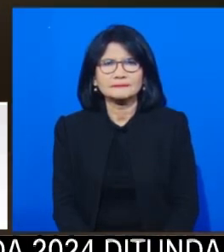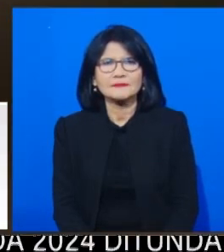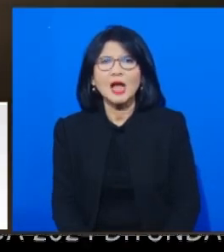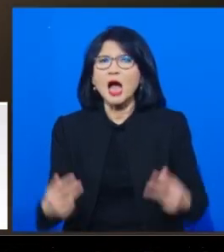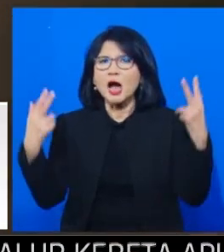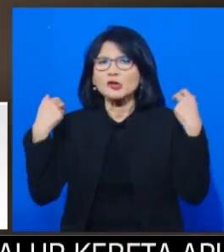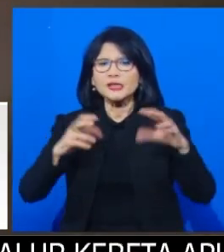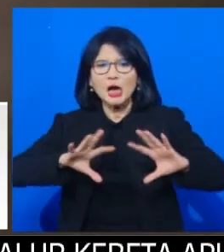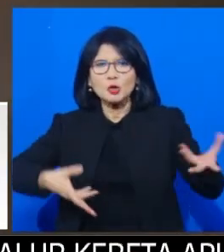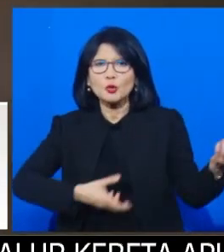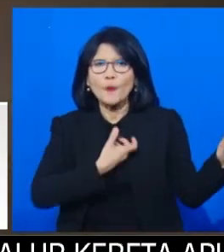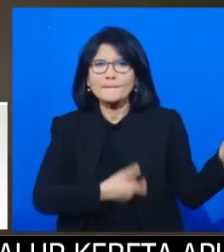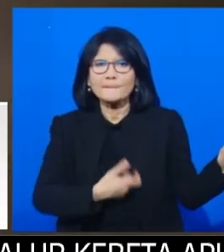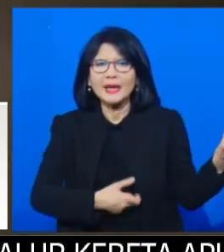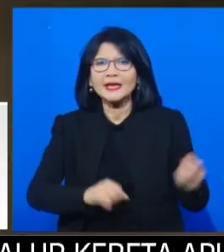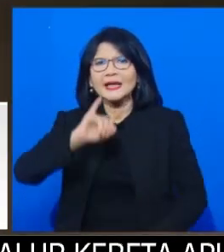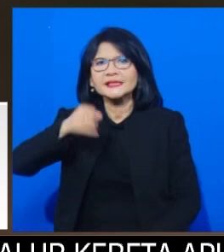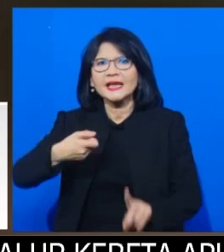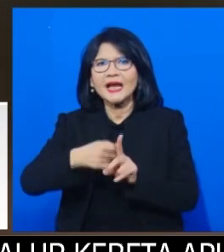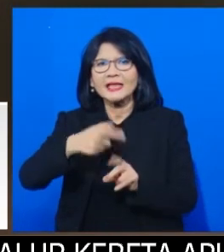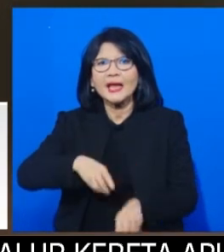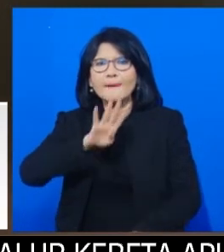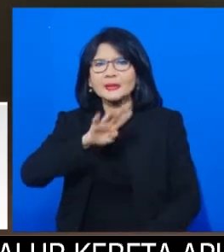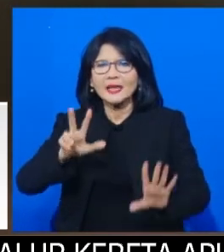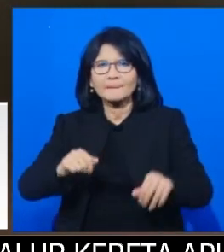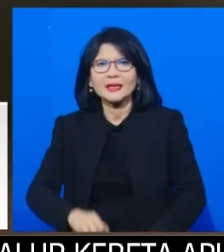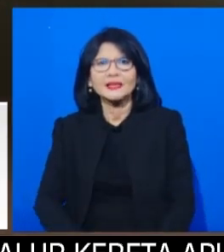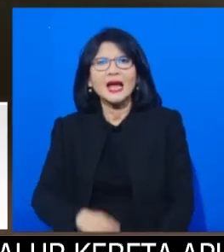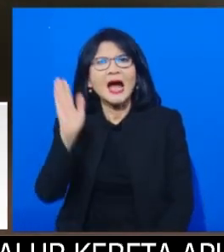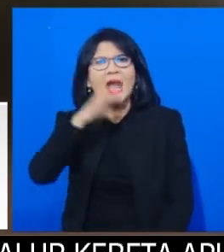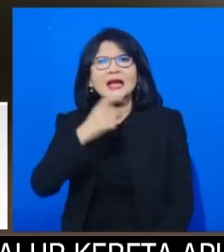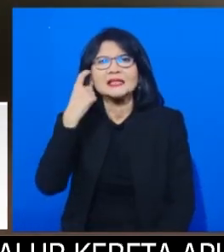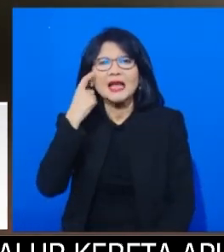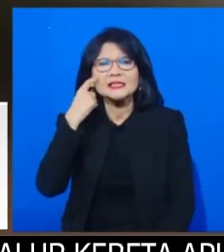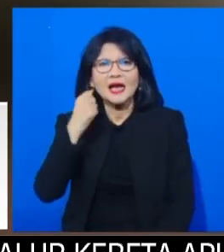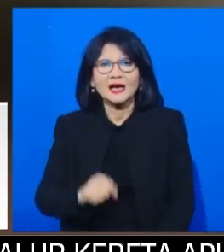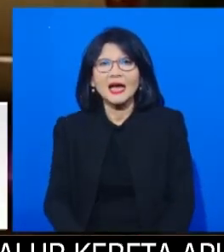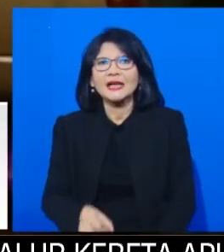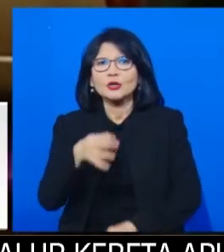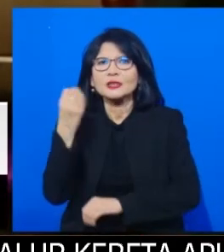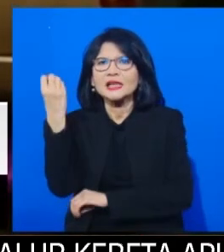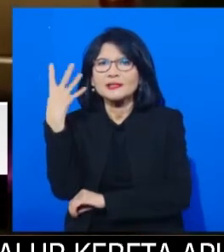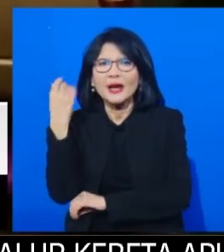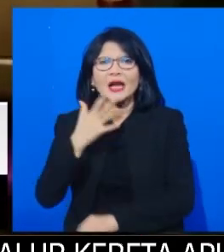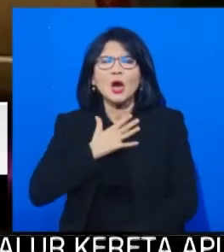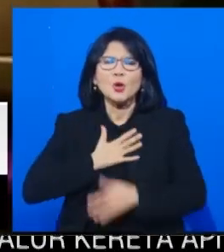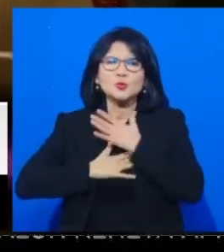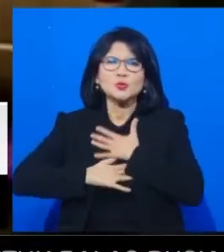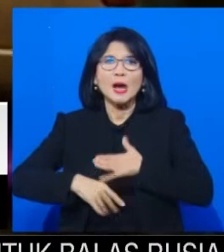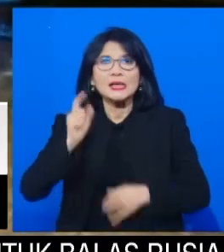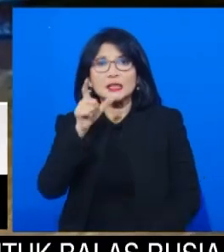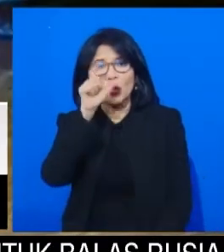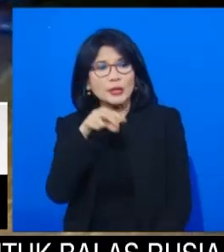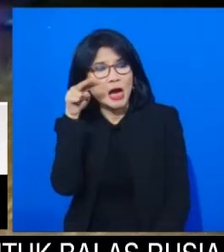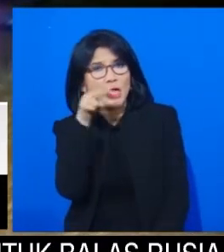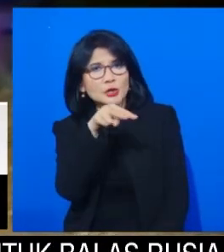Konser girl band asal Indonesia, JKT48 pada Selasa 11 Juli di sebuah mal di Semarang diwarnai duka. Seorang penonton